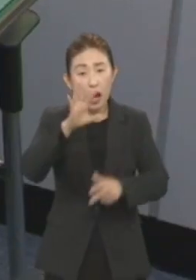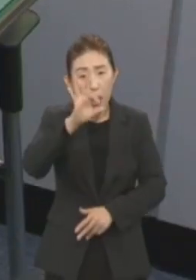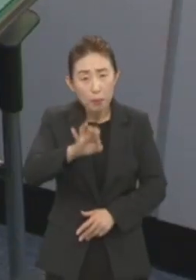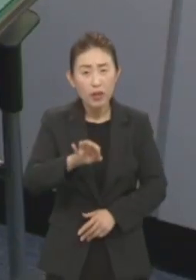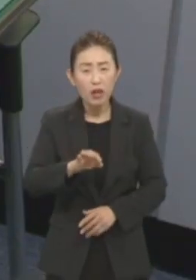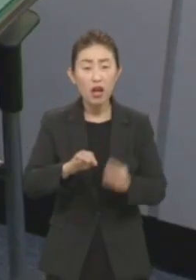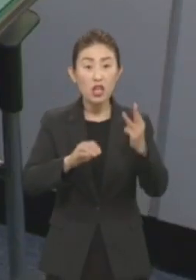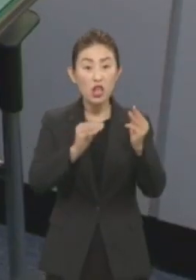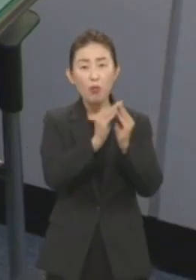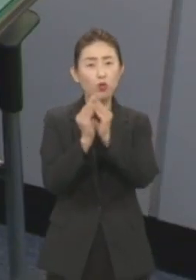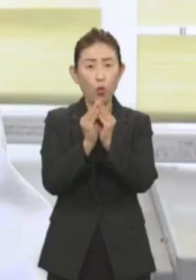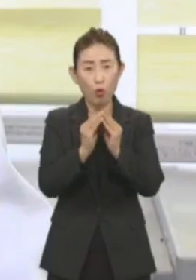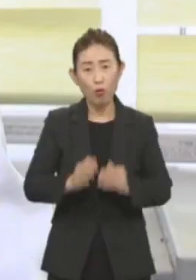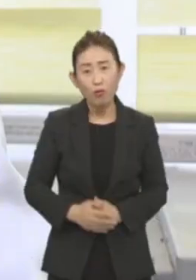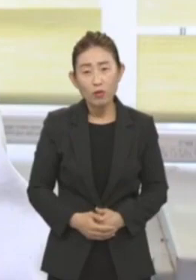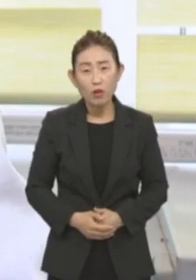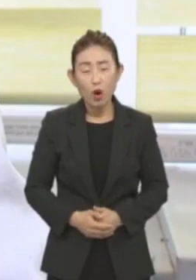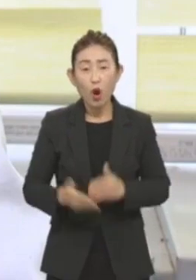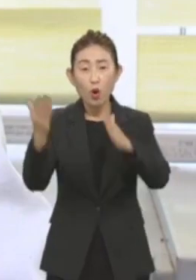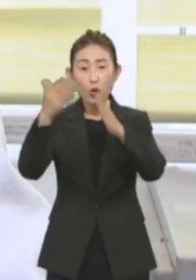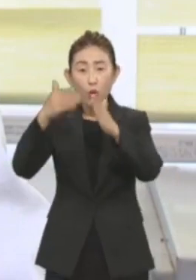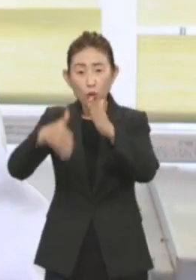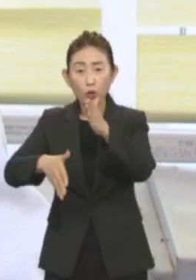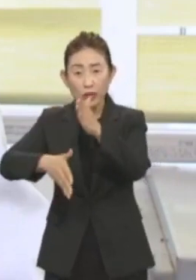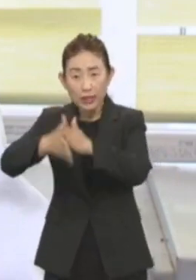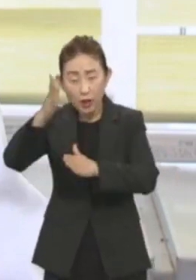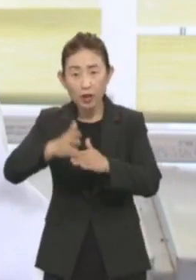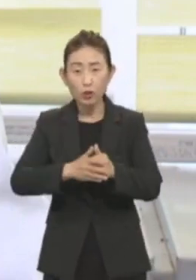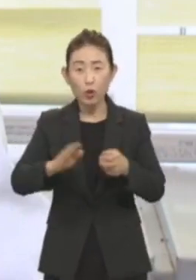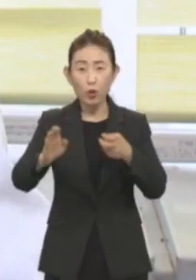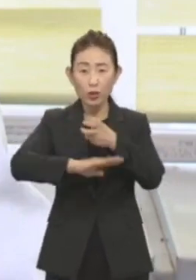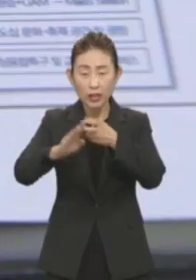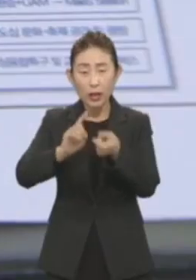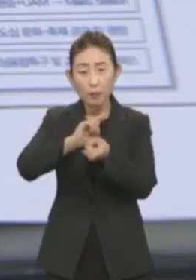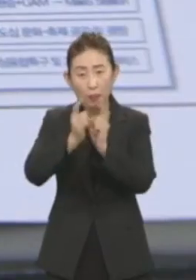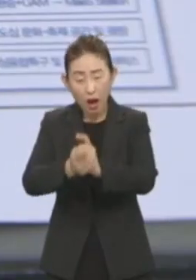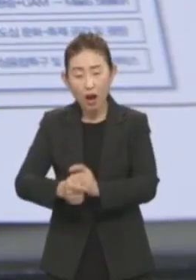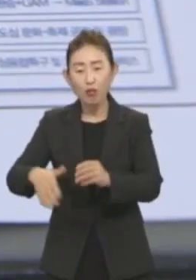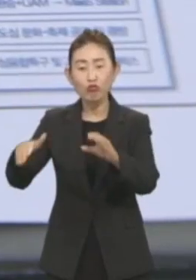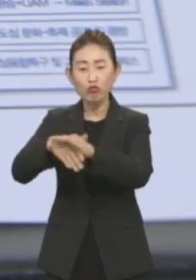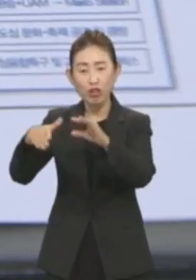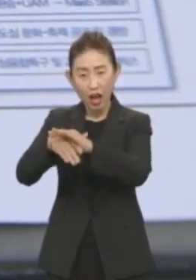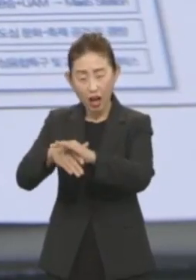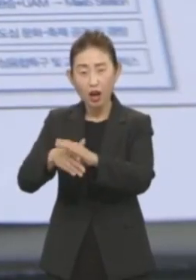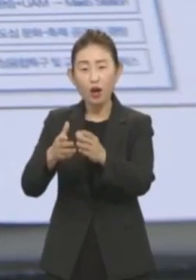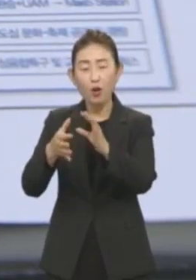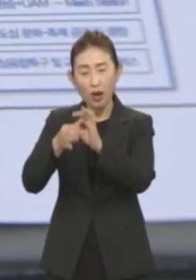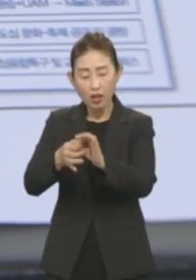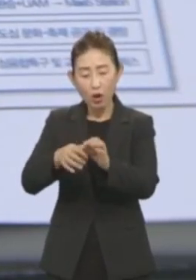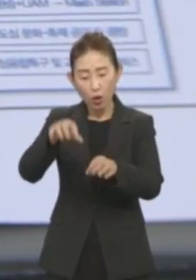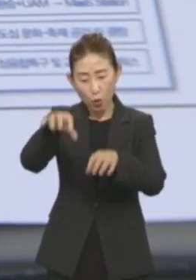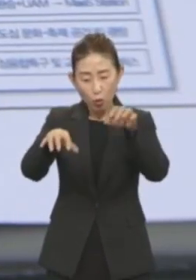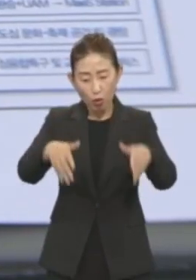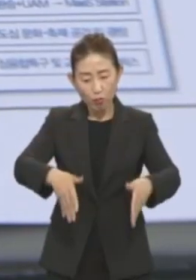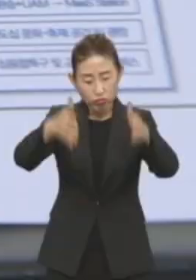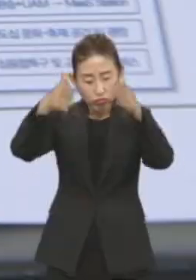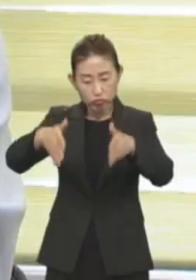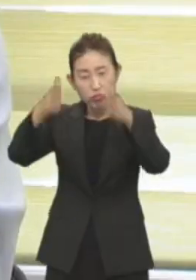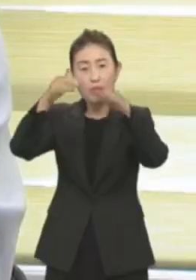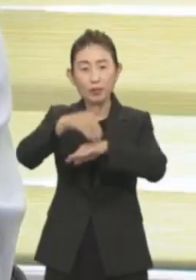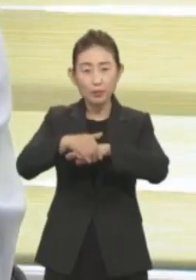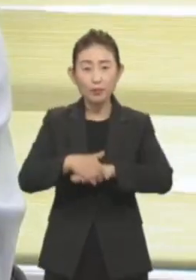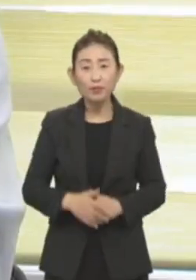최대 3조 원가량으로 공공기관과 환승시설, 복합문화시설 등이 들어서게 됩니다. 공공기관